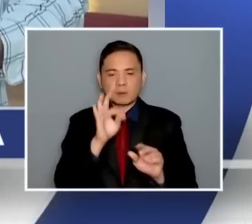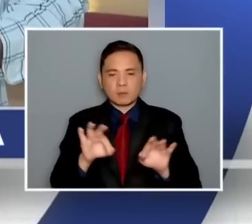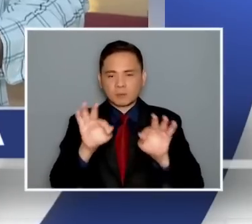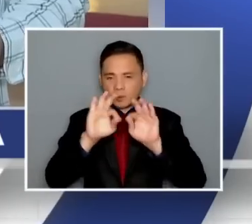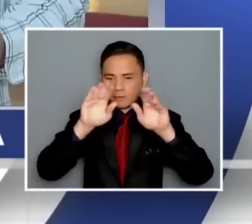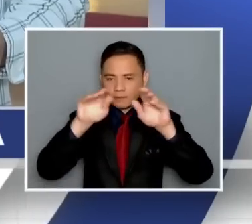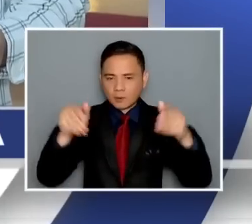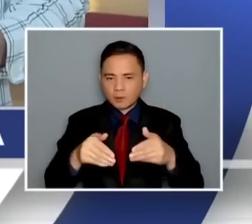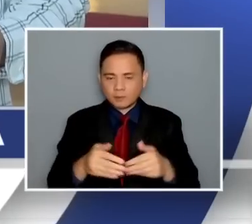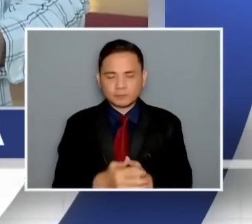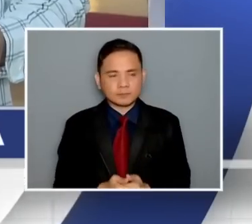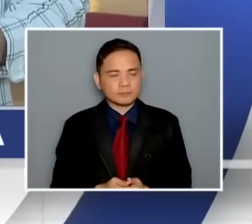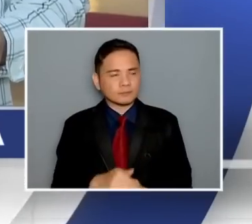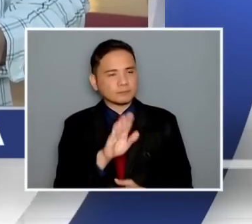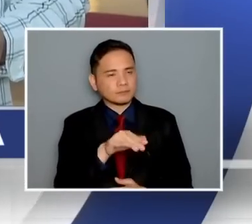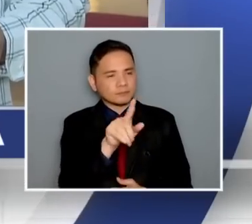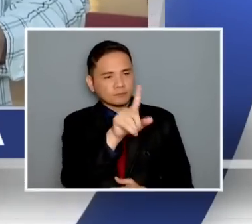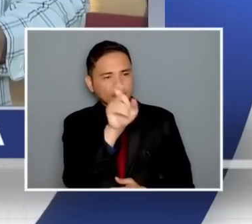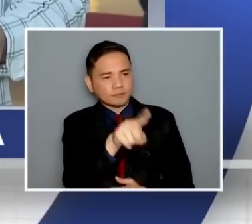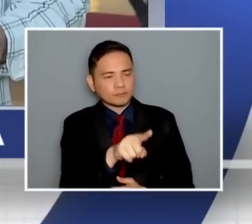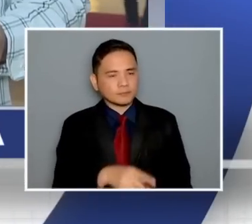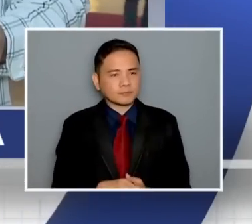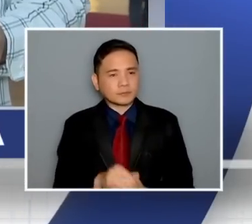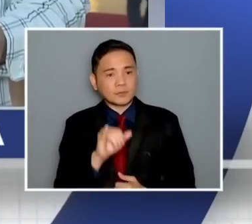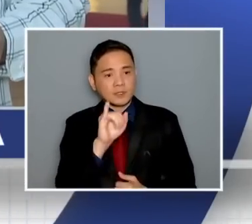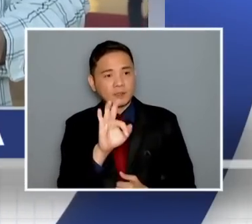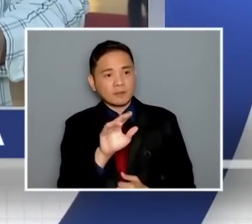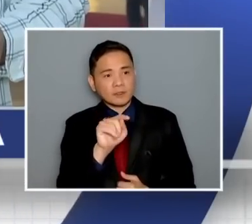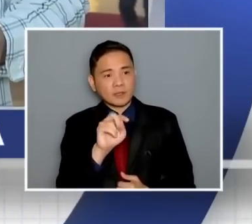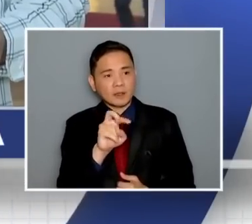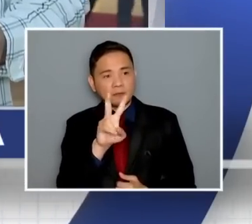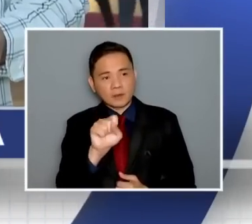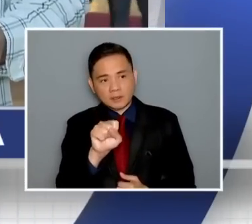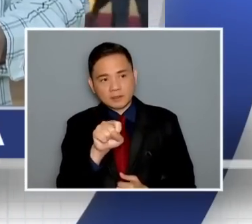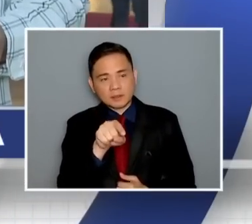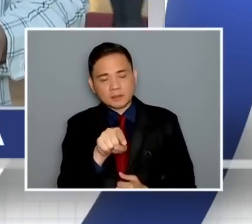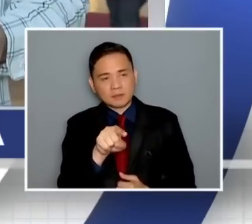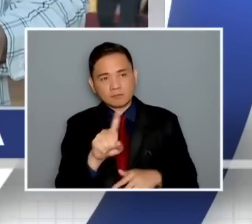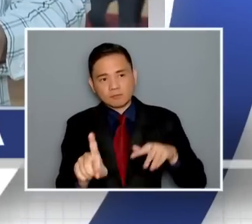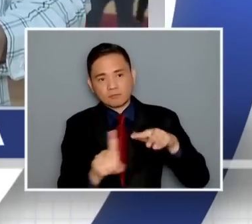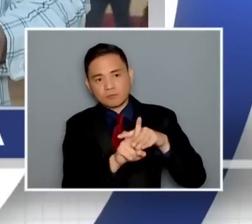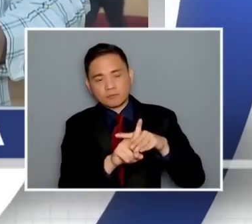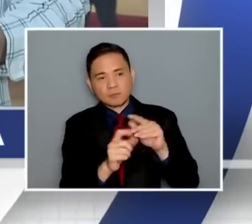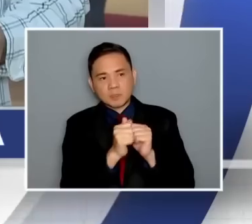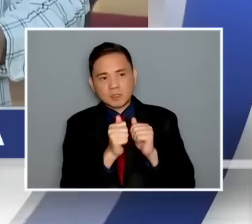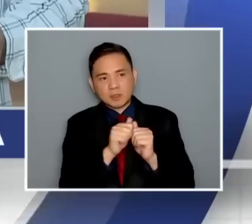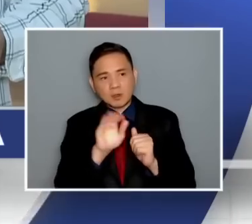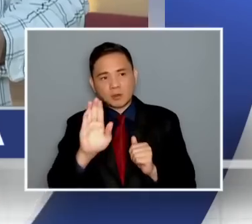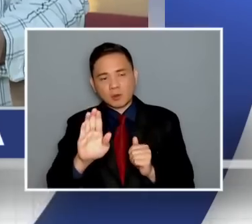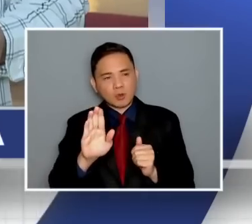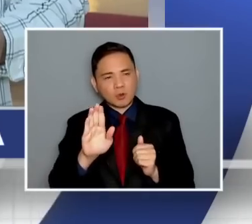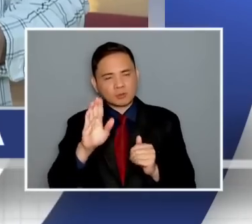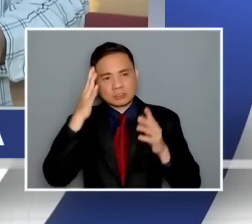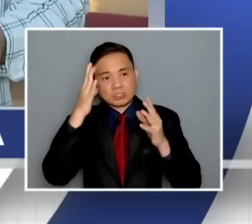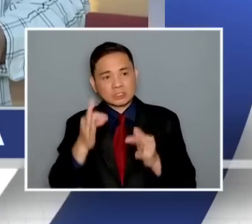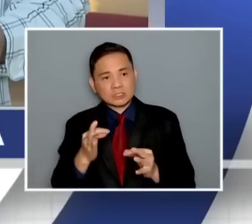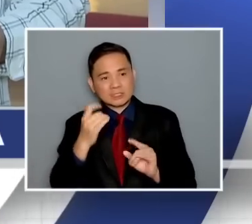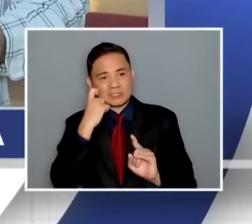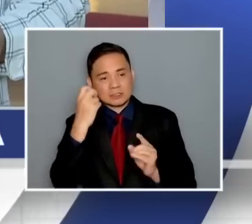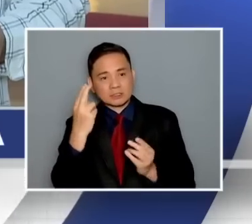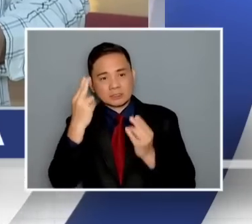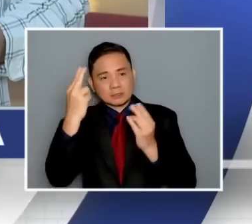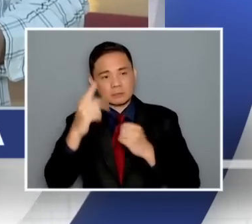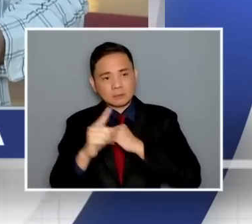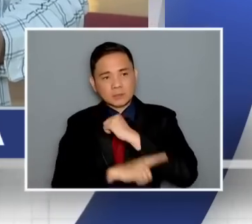RJ, kung biglang sumipot si Teves, magbabago ba ba ang desisyon ng committee o ng